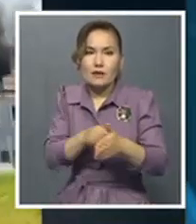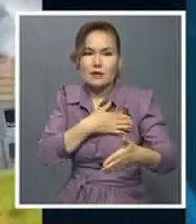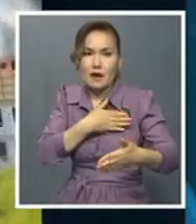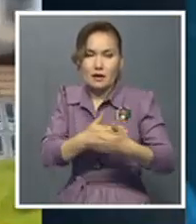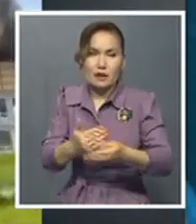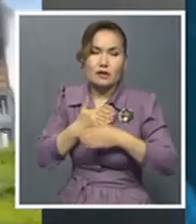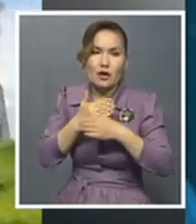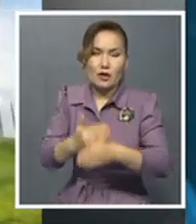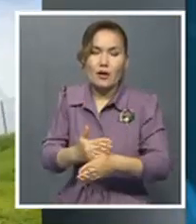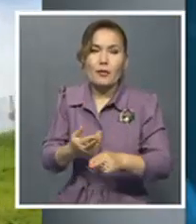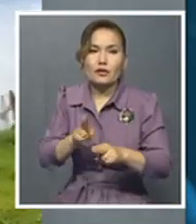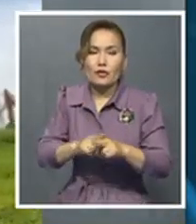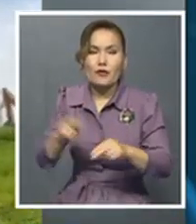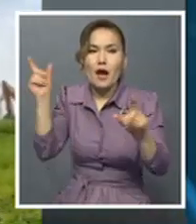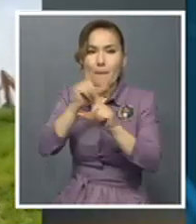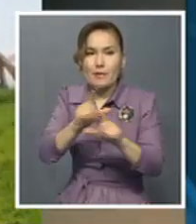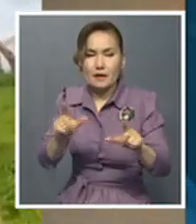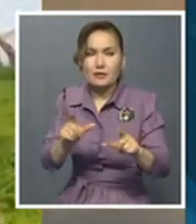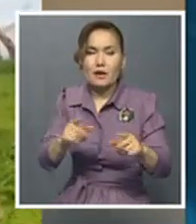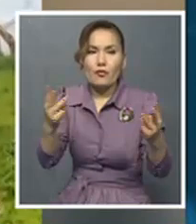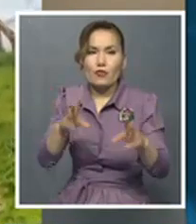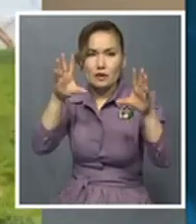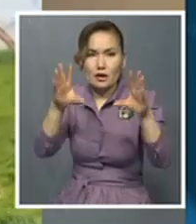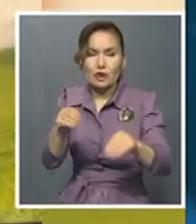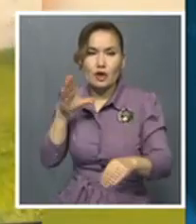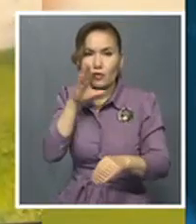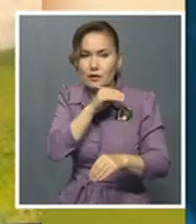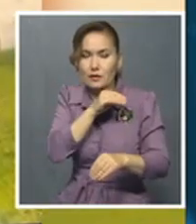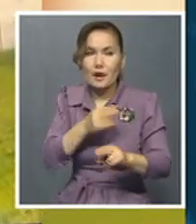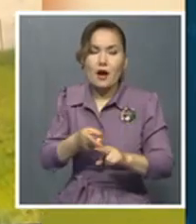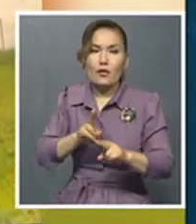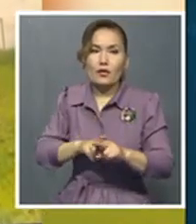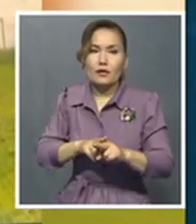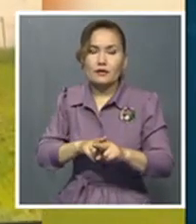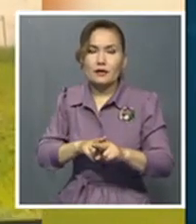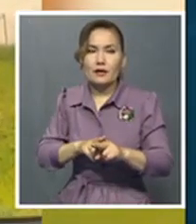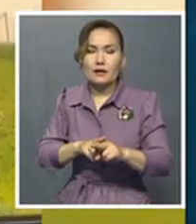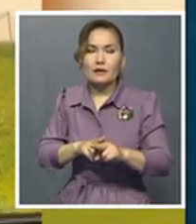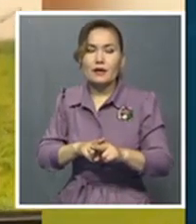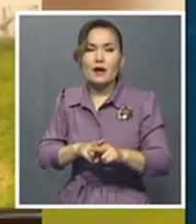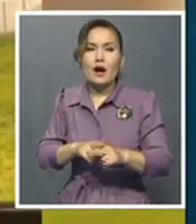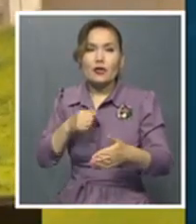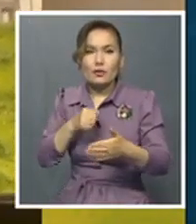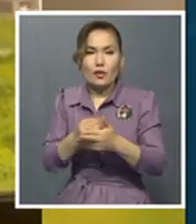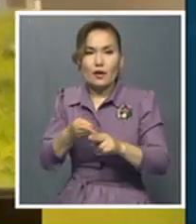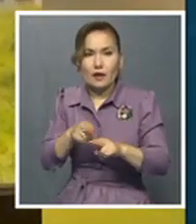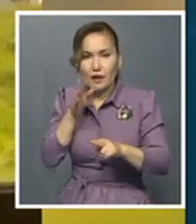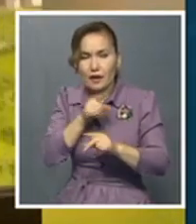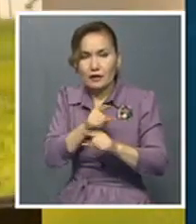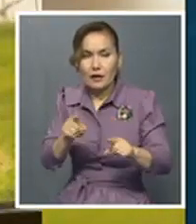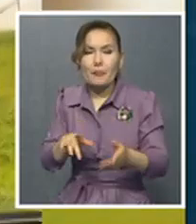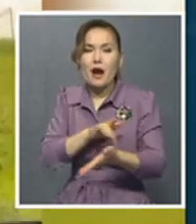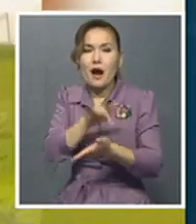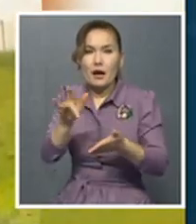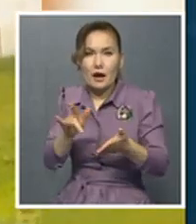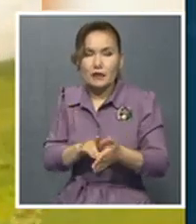өрт көп аумақты шарпымады. Және де айта өту керек, осыған дейінде қаладағы